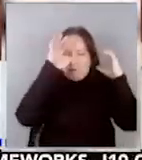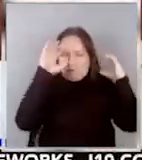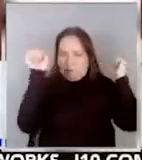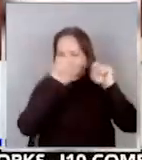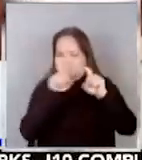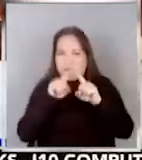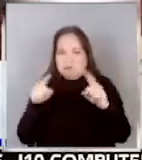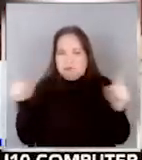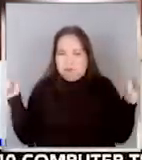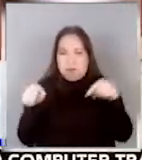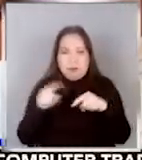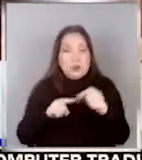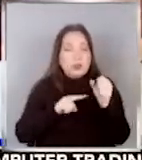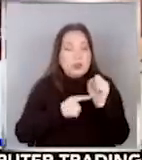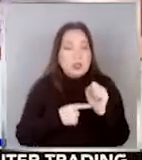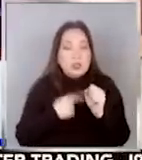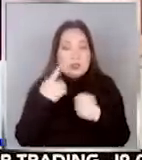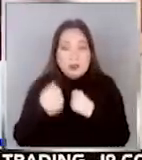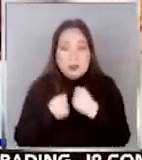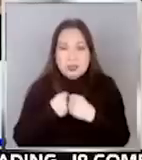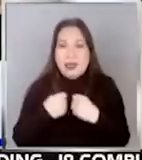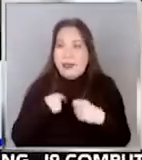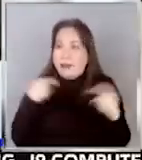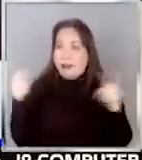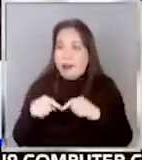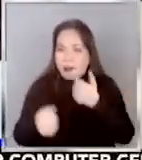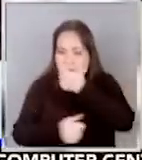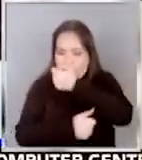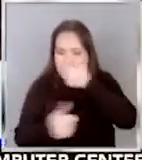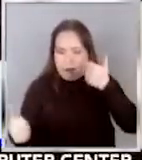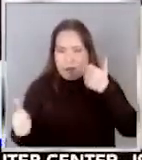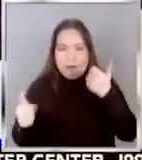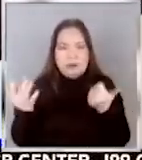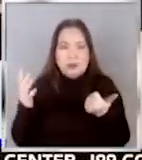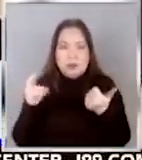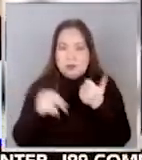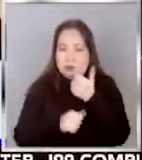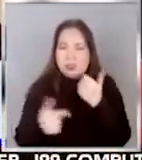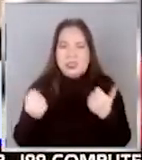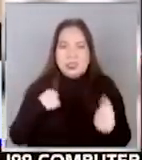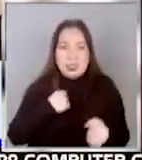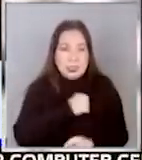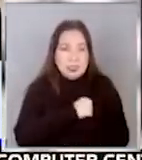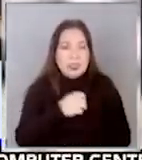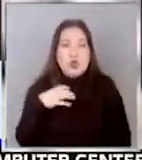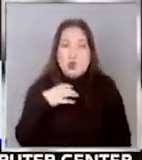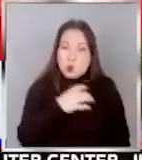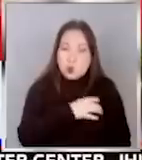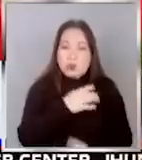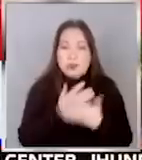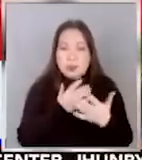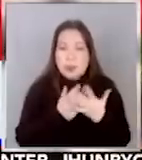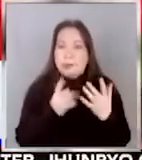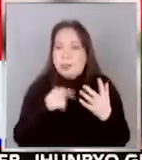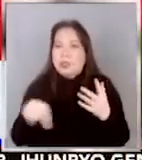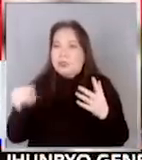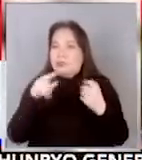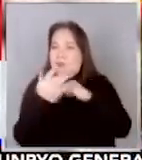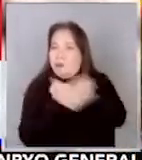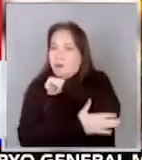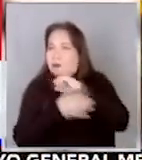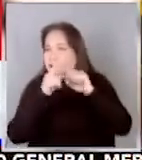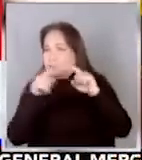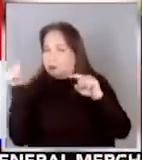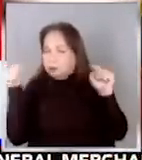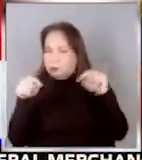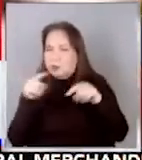present sa pagtitipon ng mga miyembro ng gabinete, ang mga senador, ilang kongresista, at ang miyembro ng diplomatic community na personal at isa-isang